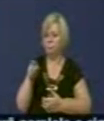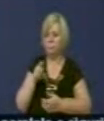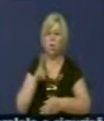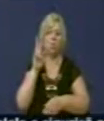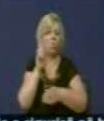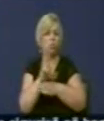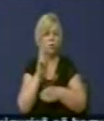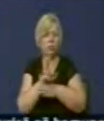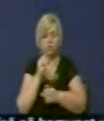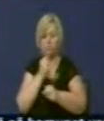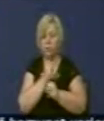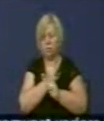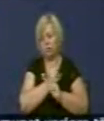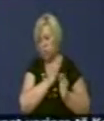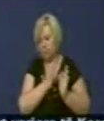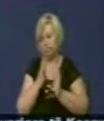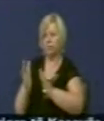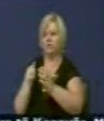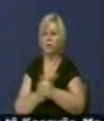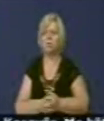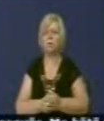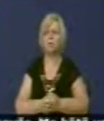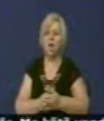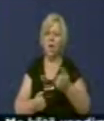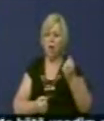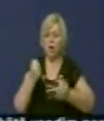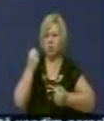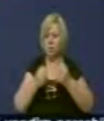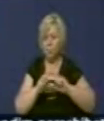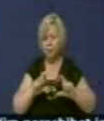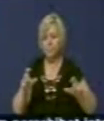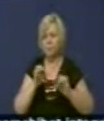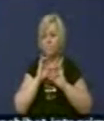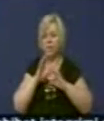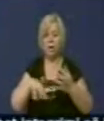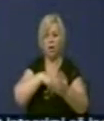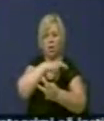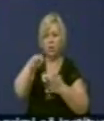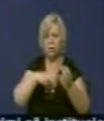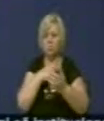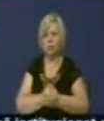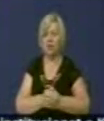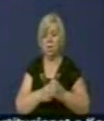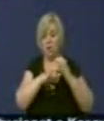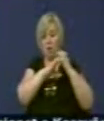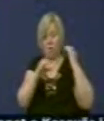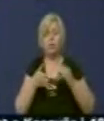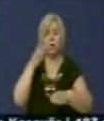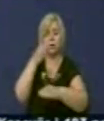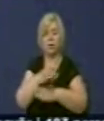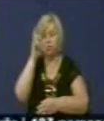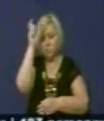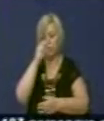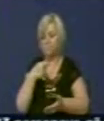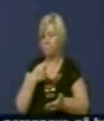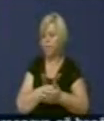janë në kontroll të Ministrisë së Punëve të Brendshme të Serbisë, e cila i paguan për punën që ata bëjnë. Po EULEX-i çfarë po